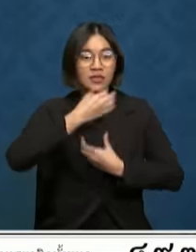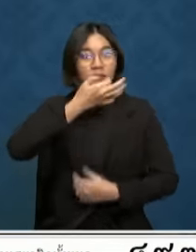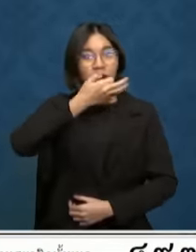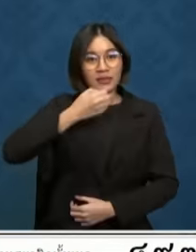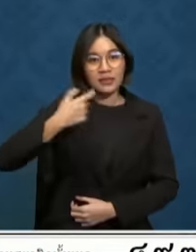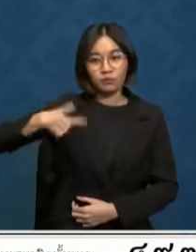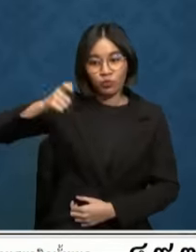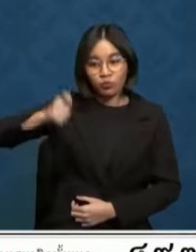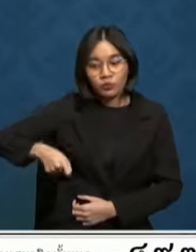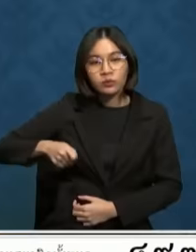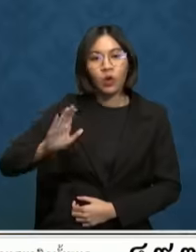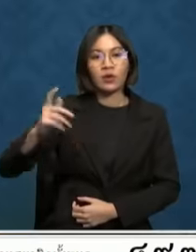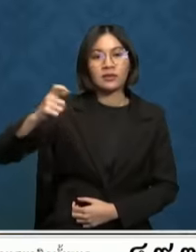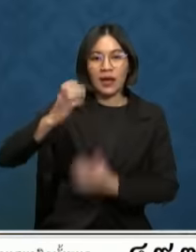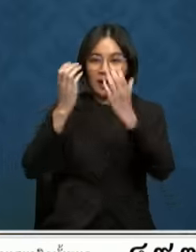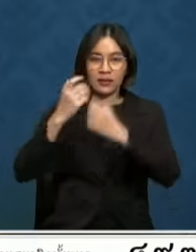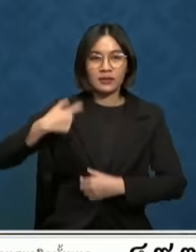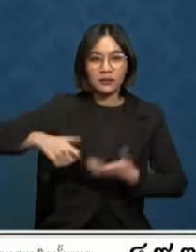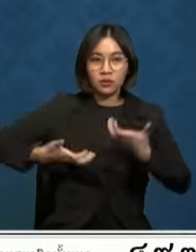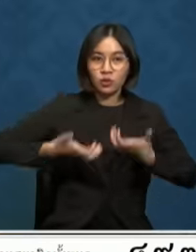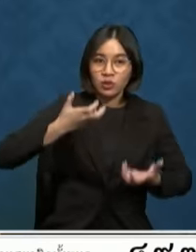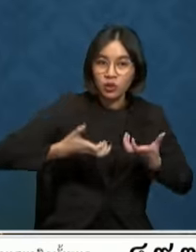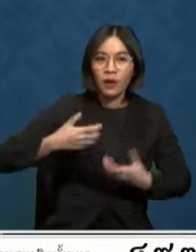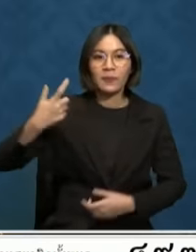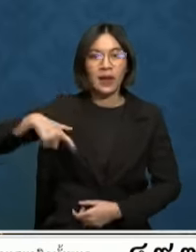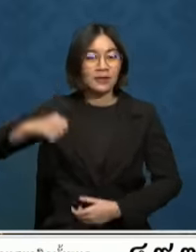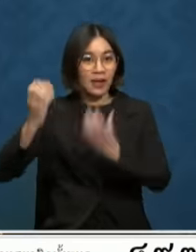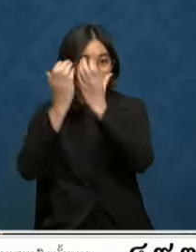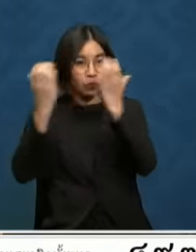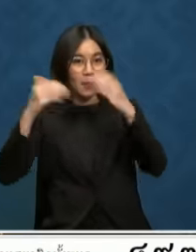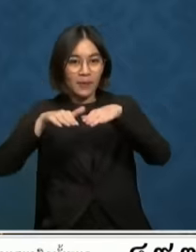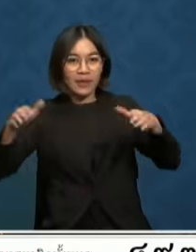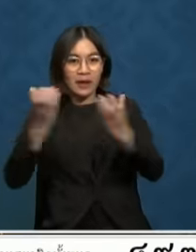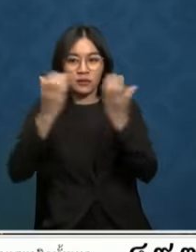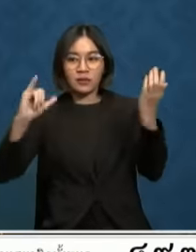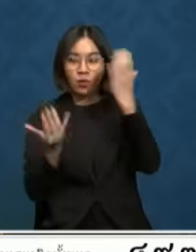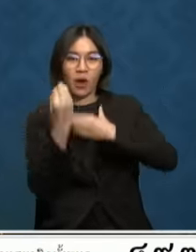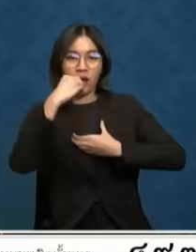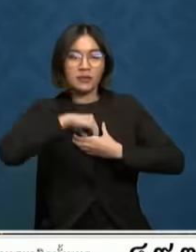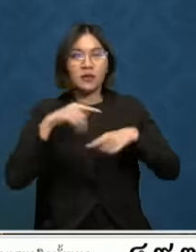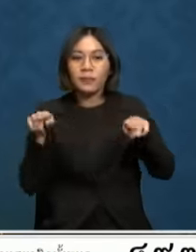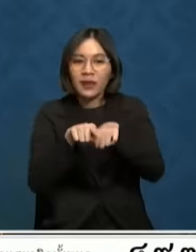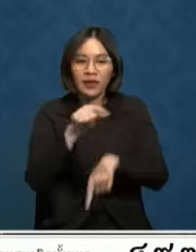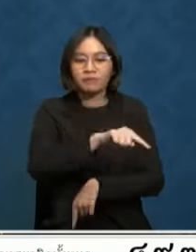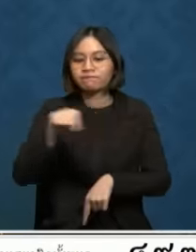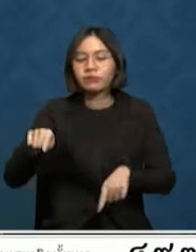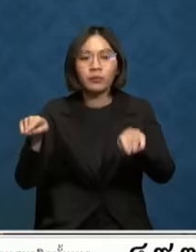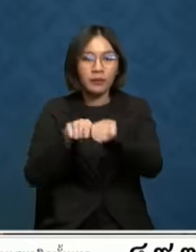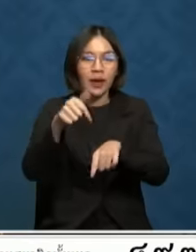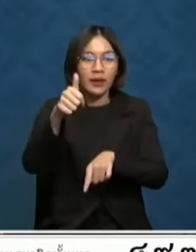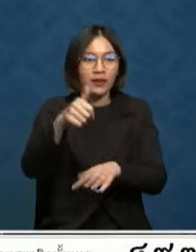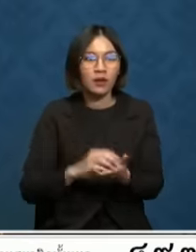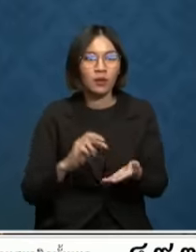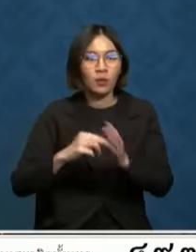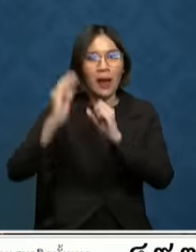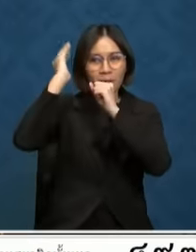ศาลยุติธรรมศาลรัฐธรรมนูญมีมาตรฐานจะได้ทำเหมือนกันอนุโลมใช้กันได้ครับเขาห้าม